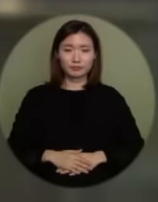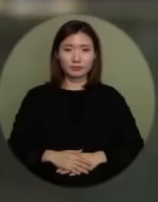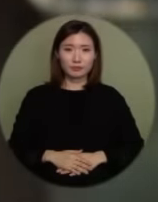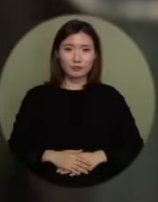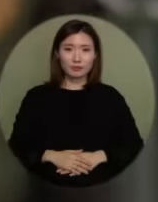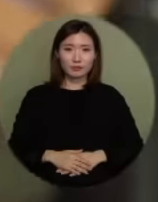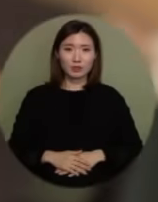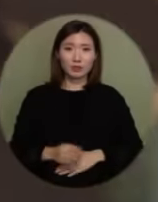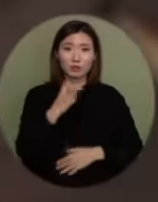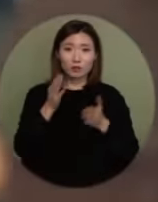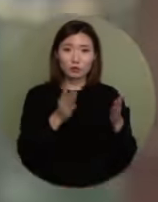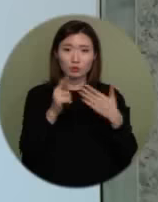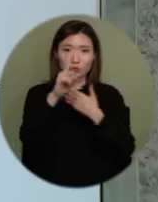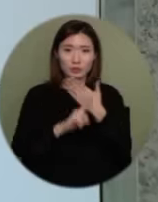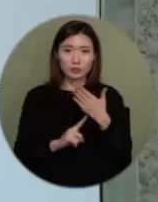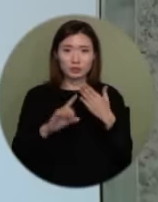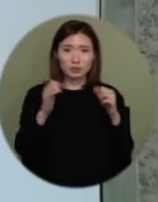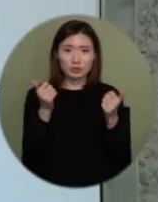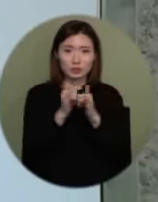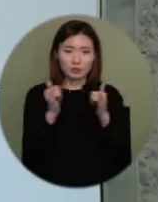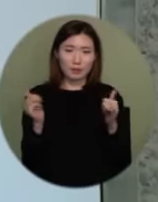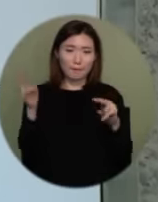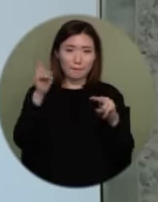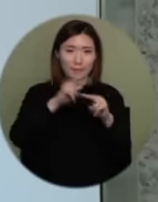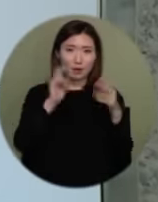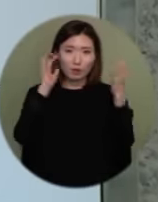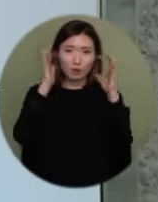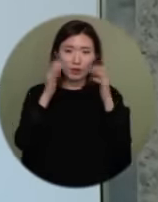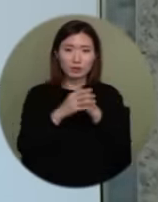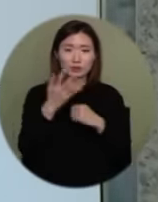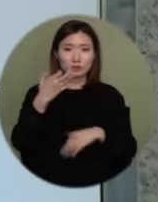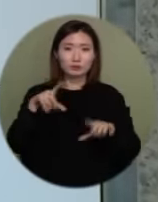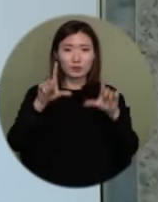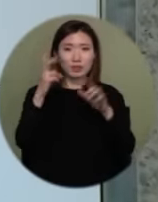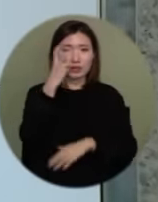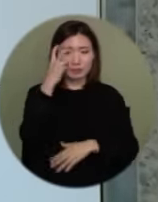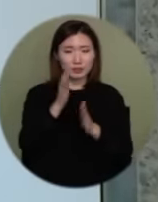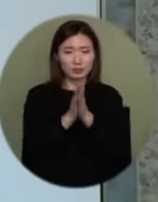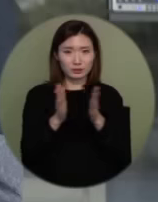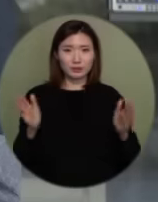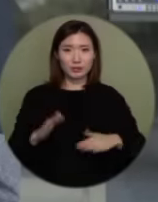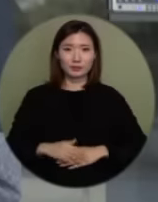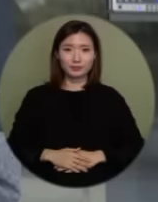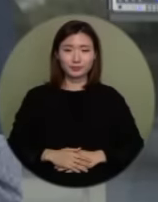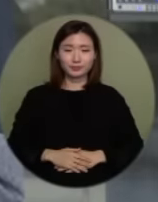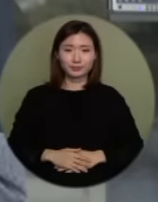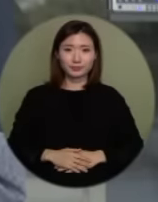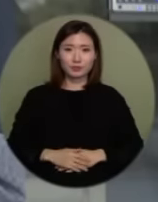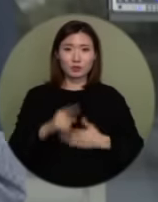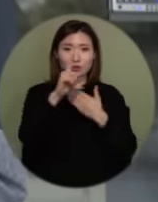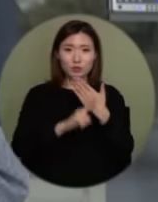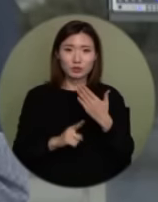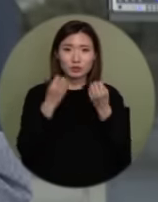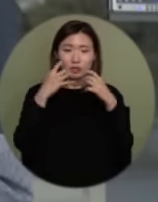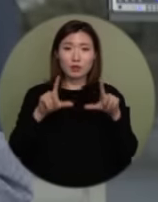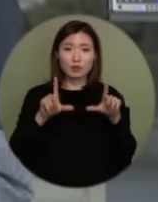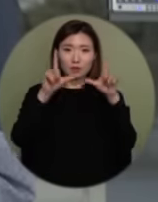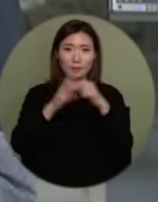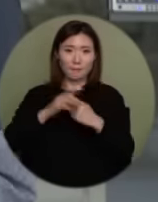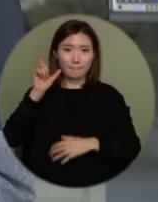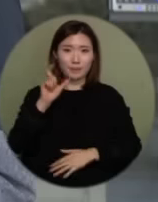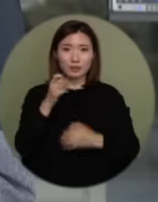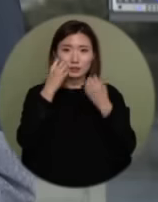따라 경기도는 구리시 인사발령 논란에 대해 지난 14일 감사를 시작했습니다. 구리시는 새해